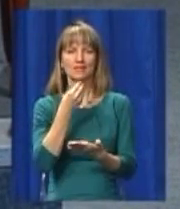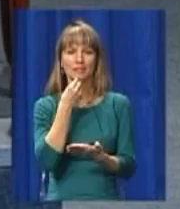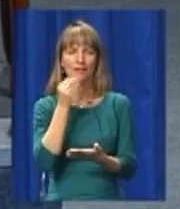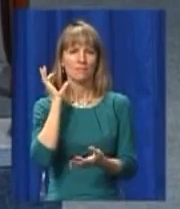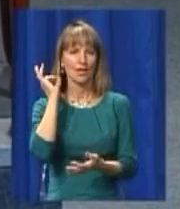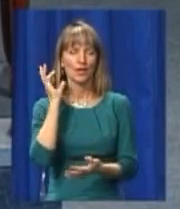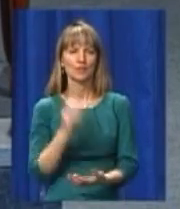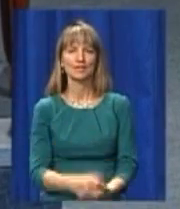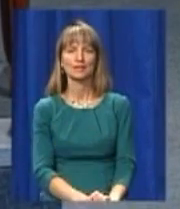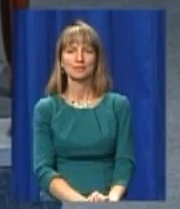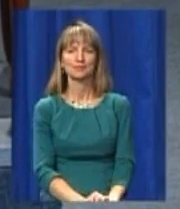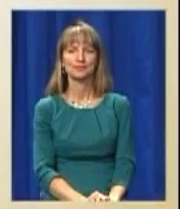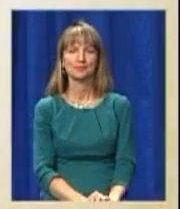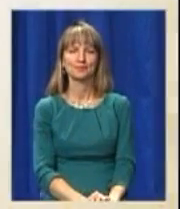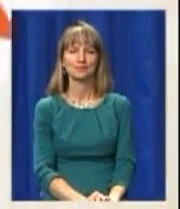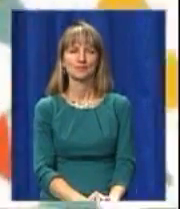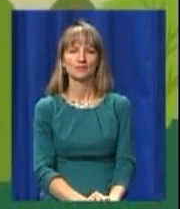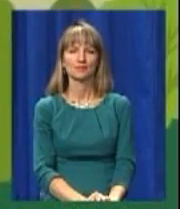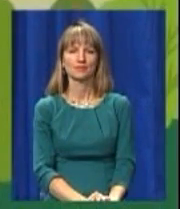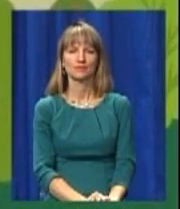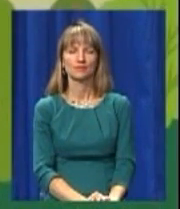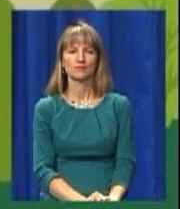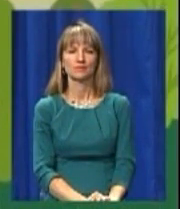волосся. Мій прекрасний волос.